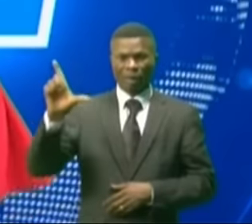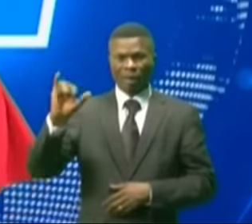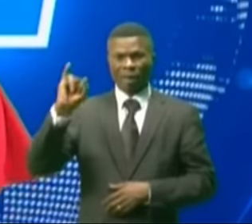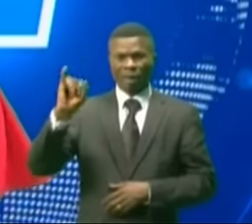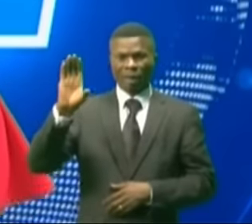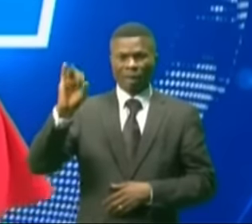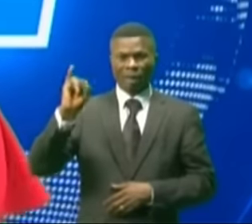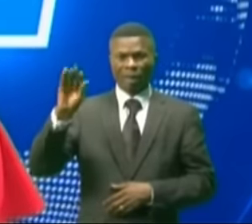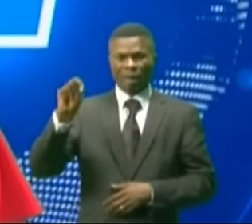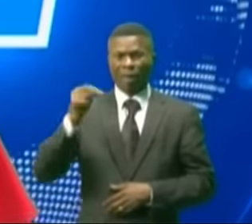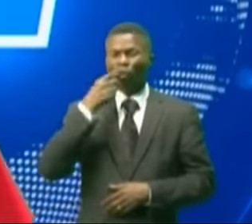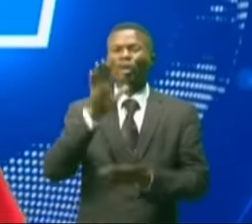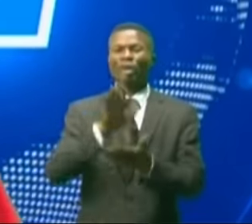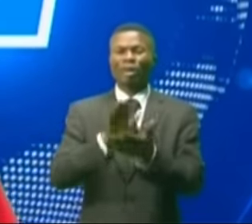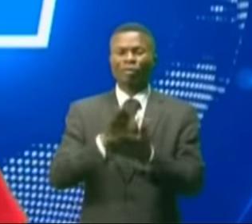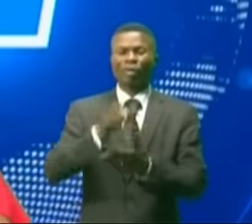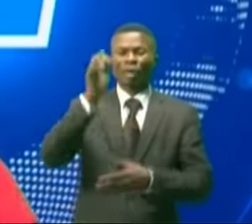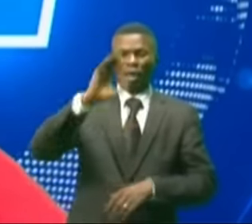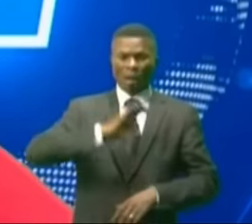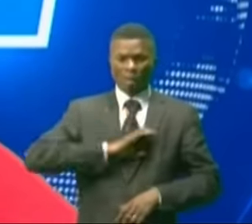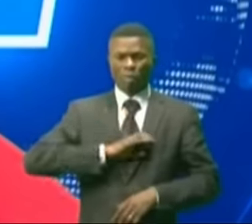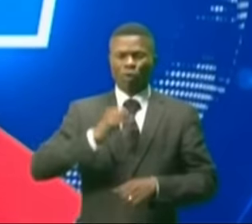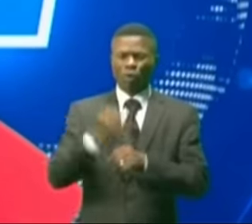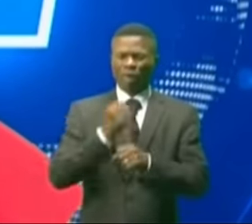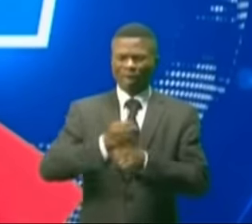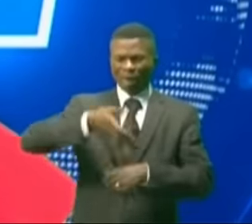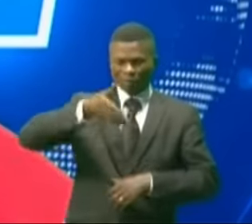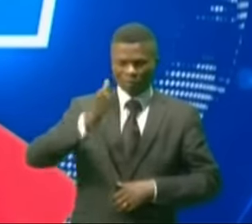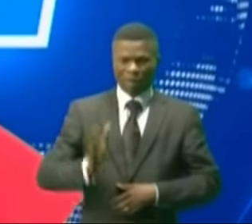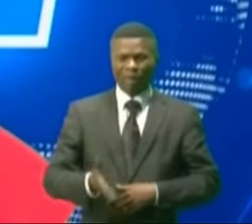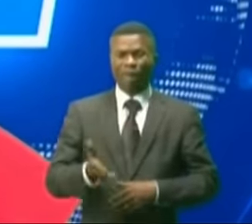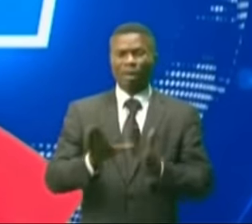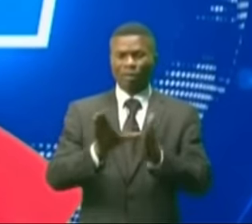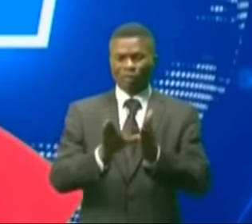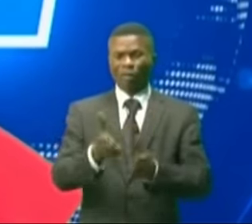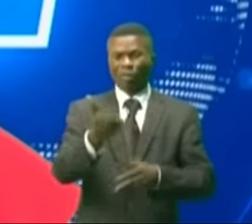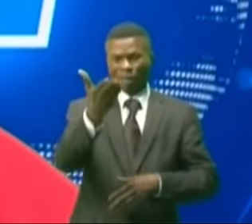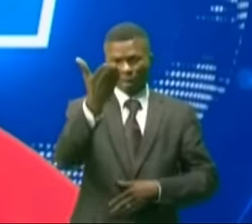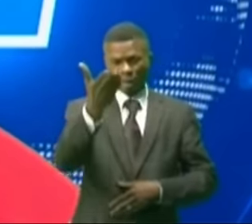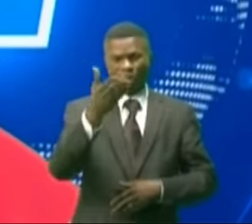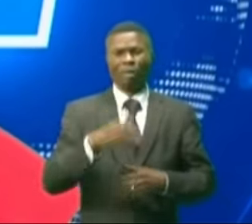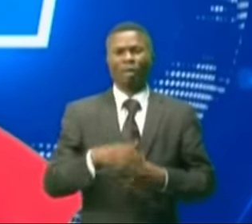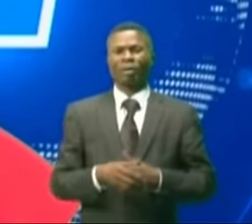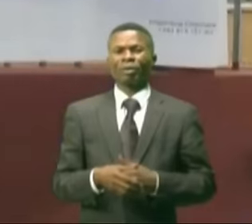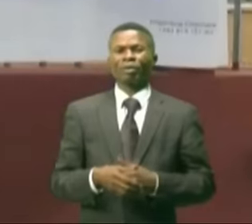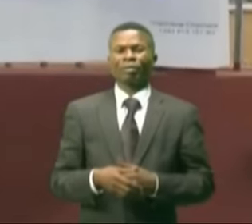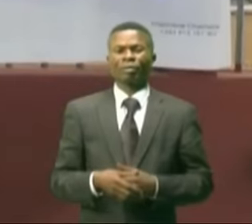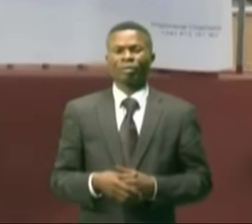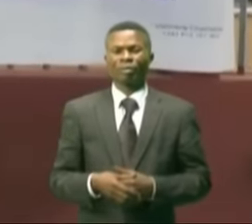la police pour son professionnalisme. Suivez les détails dans ce reportage.